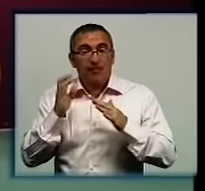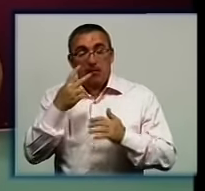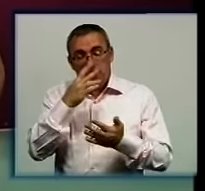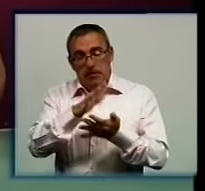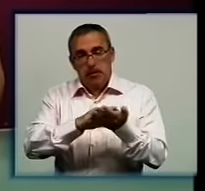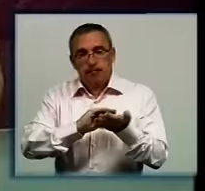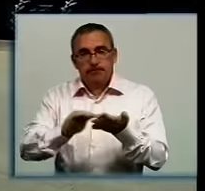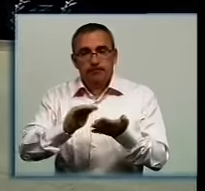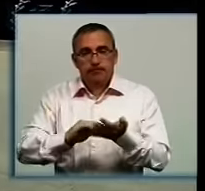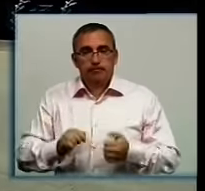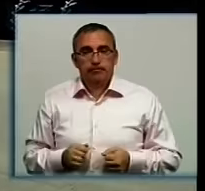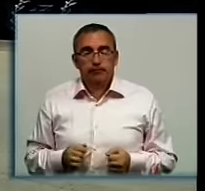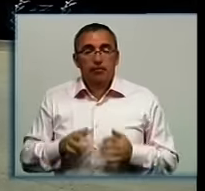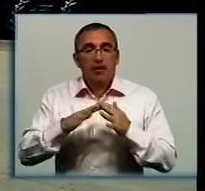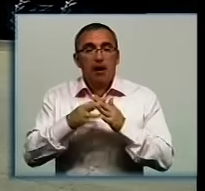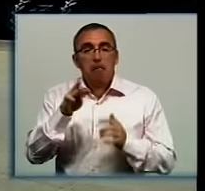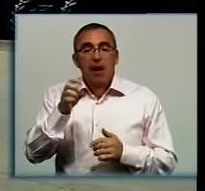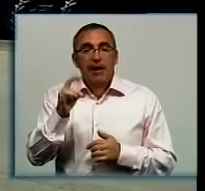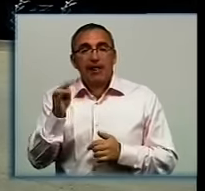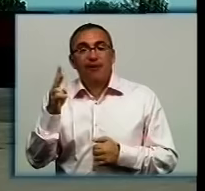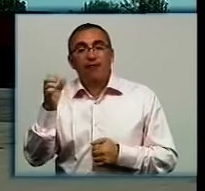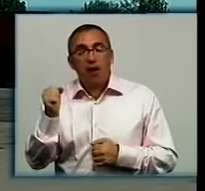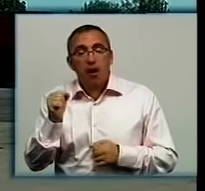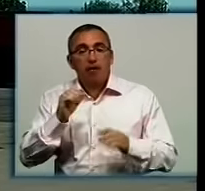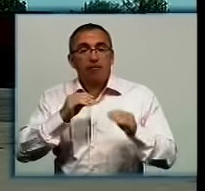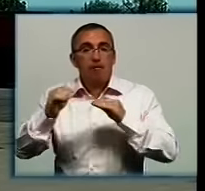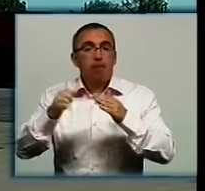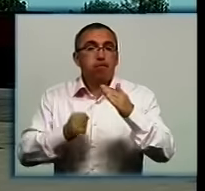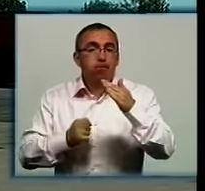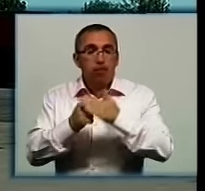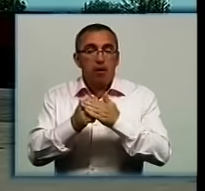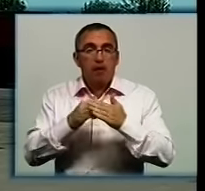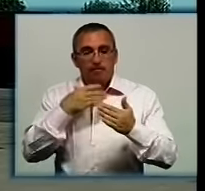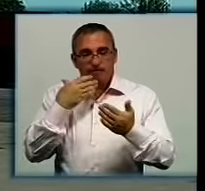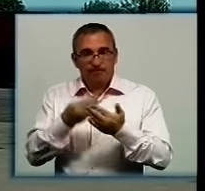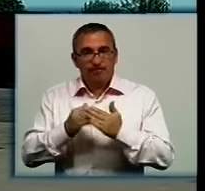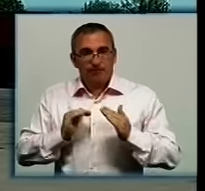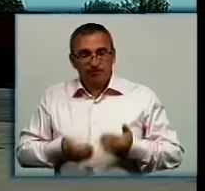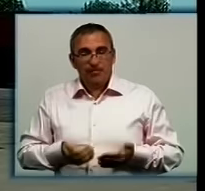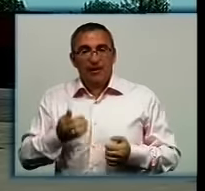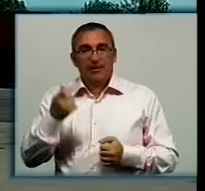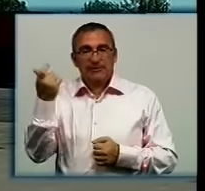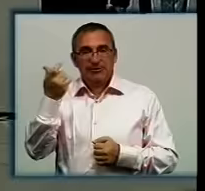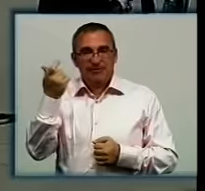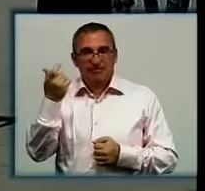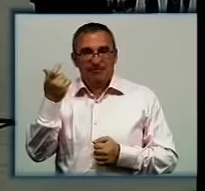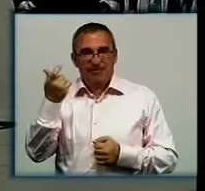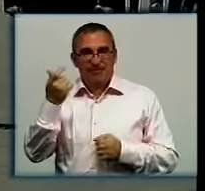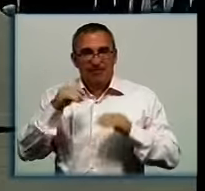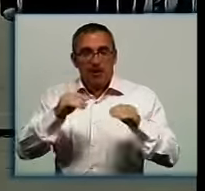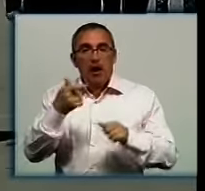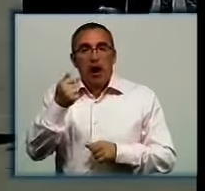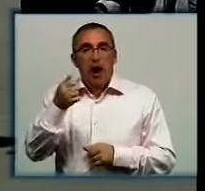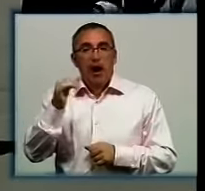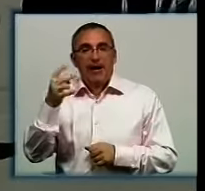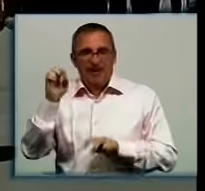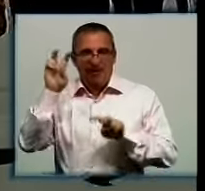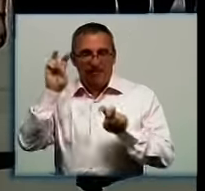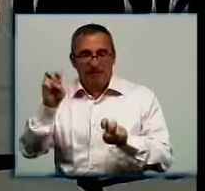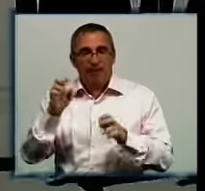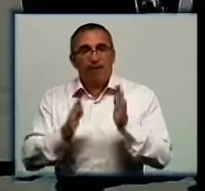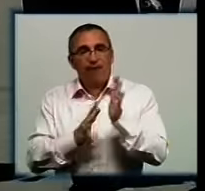Михайлін. У селі Мар'янівка розташована виробнича база приватно-орендного сільськогосподарського підприємства імені Гагаріна.